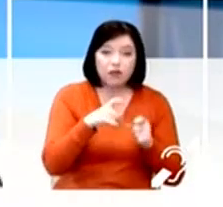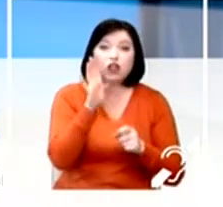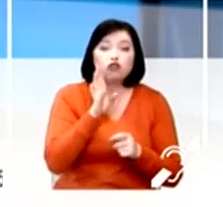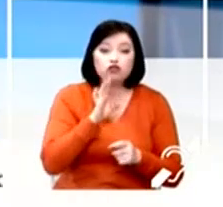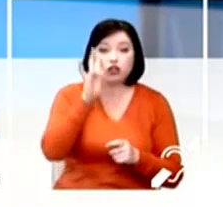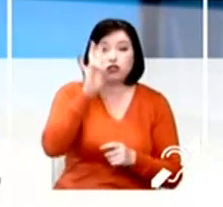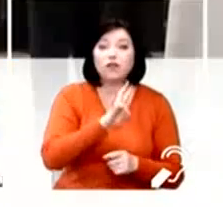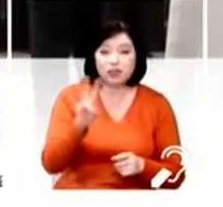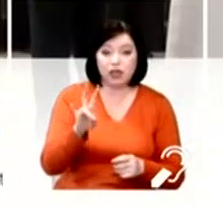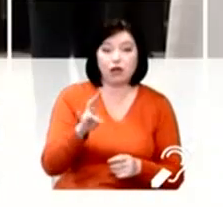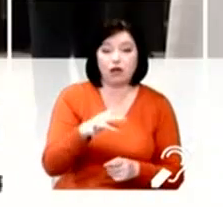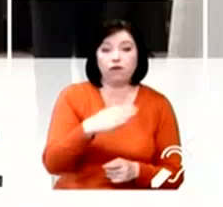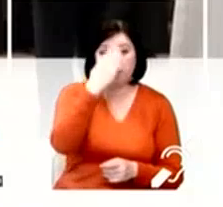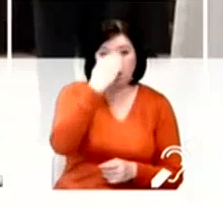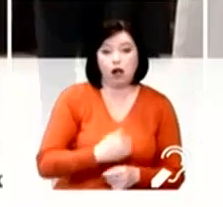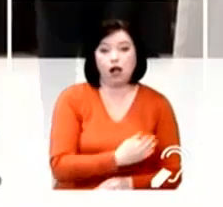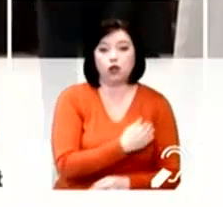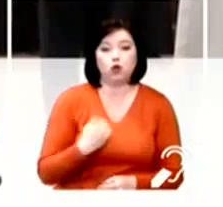Catolică.